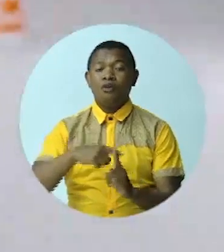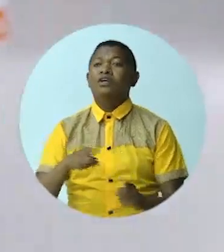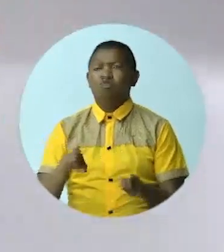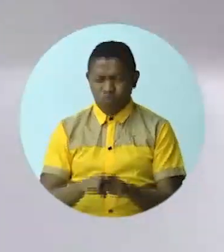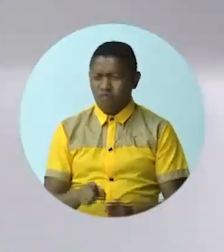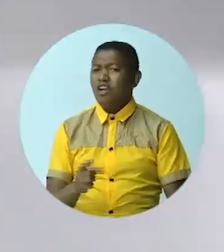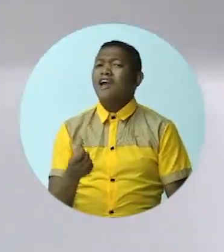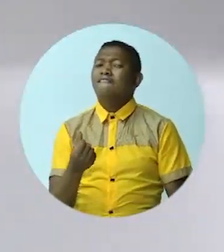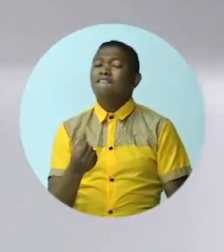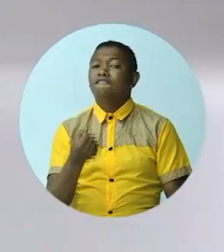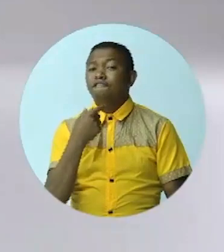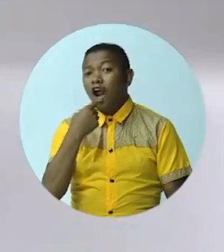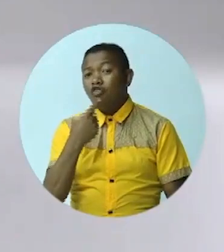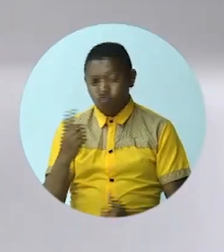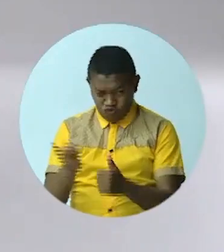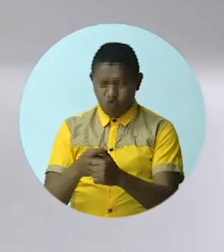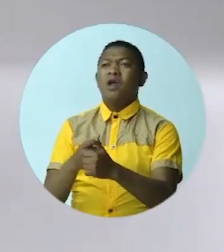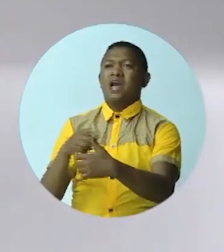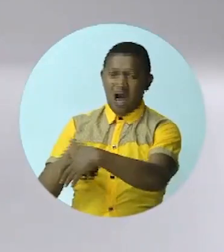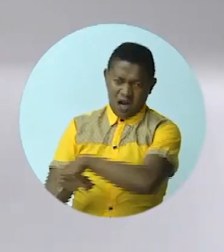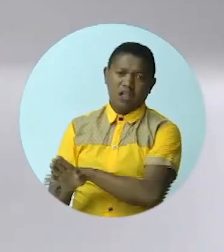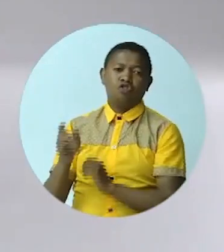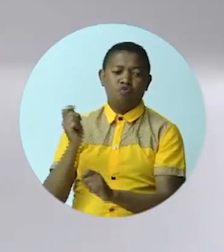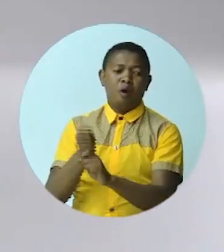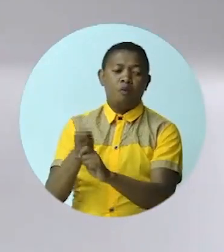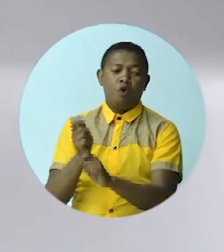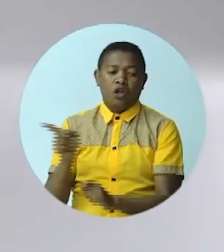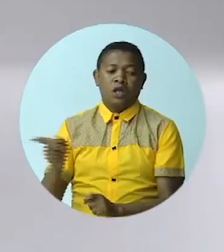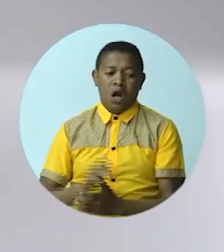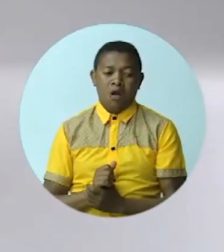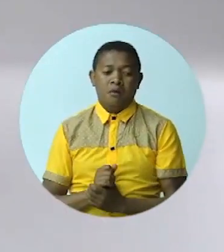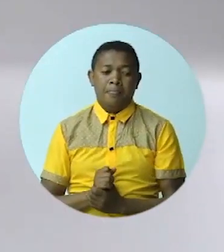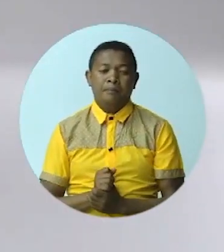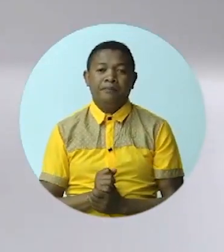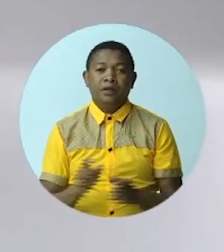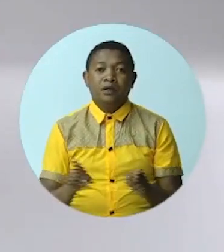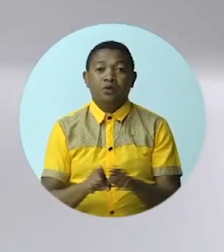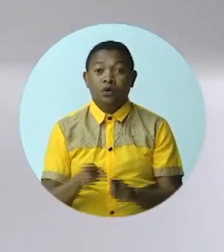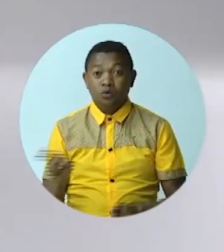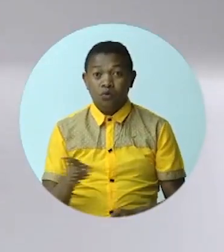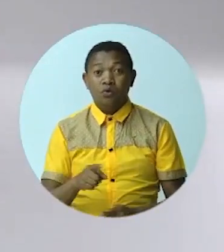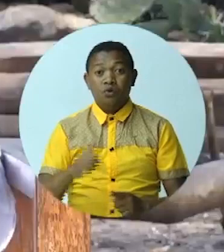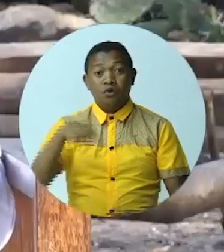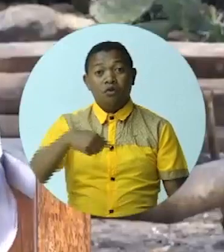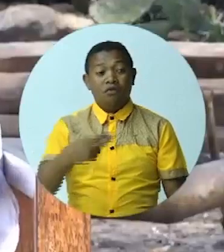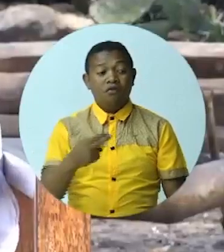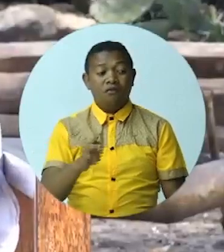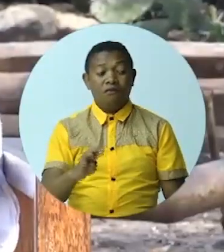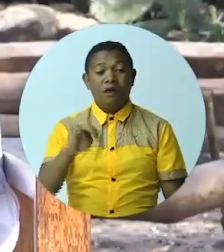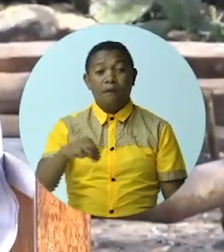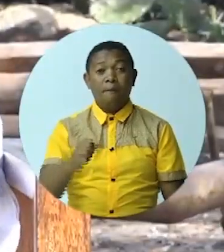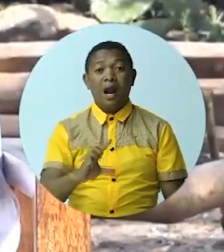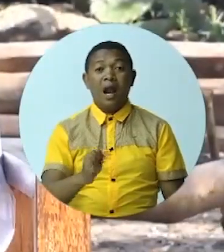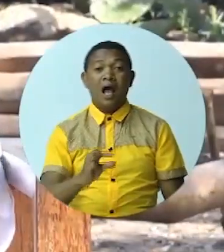ny farimalagasy. Ny fametrahana ny farimalagasy a dia mamerina indray ny